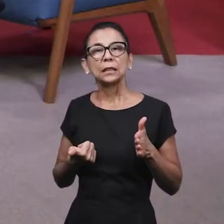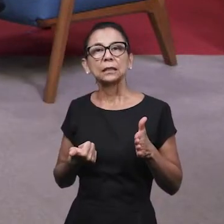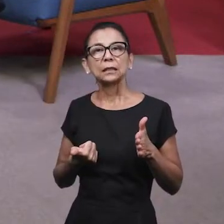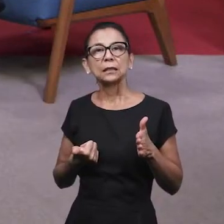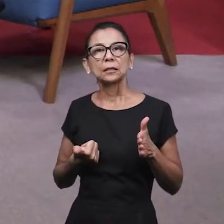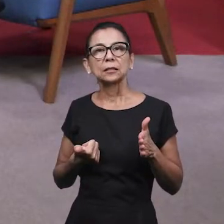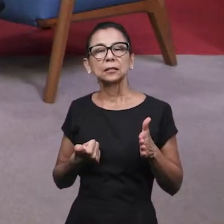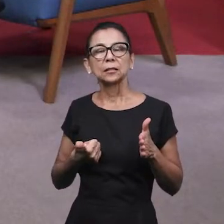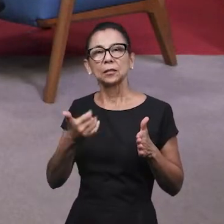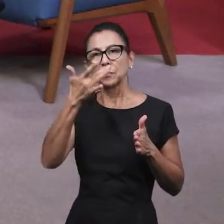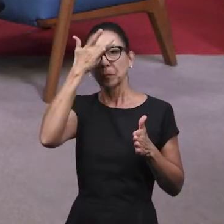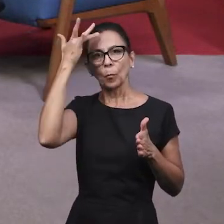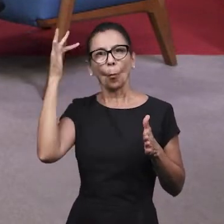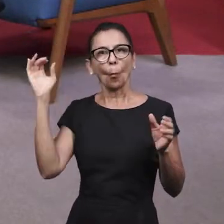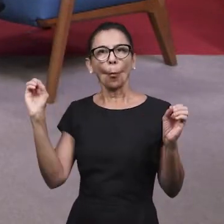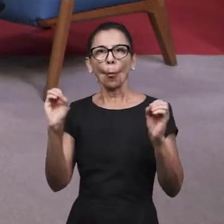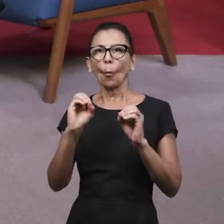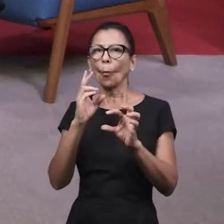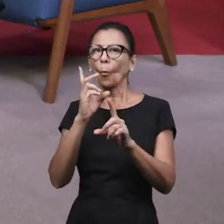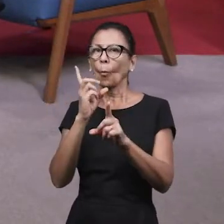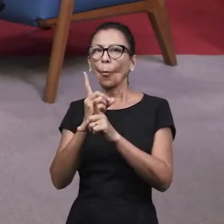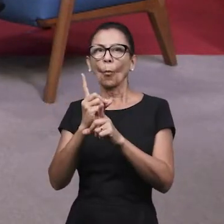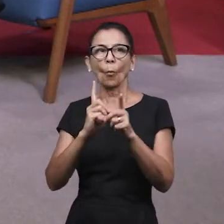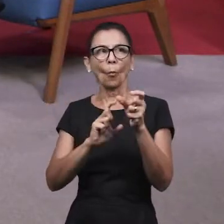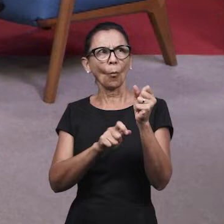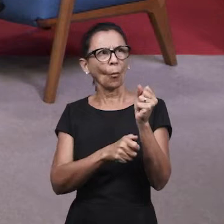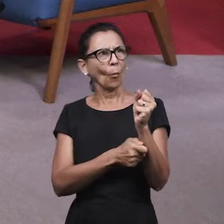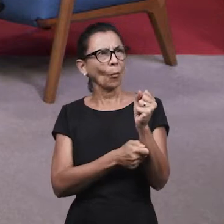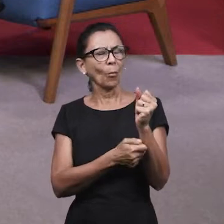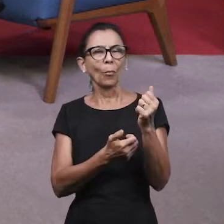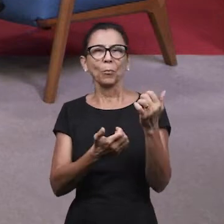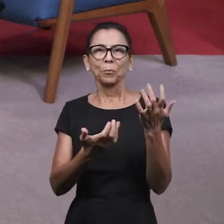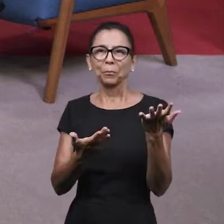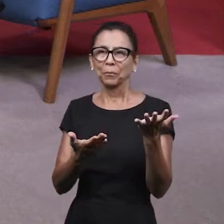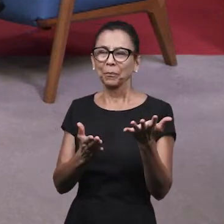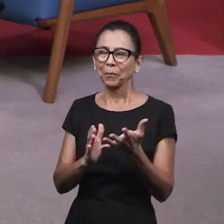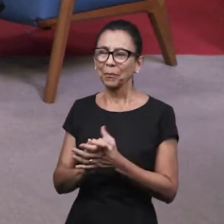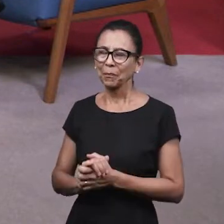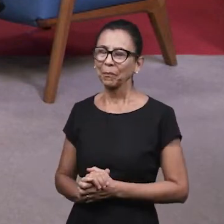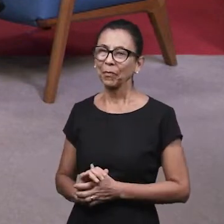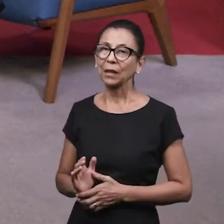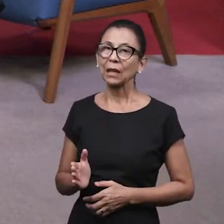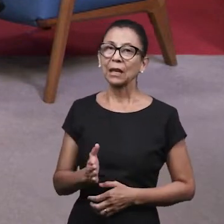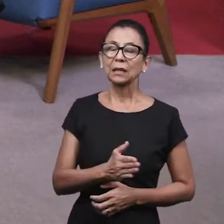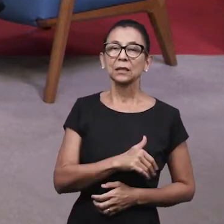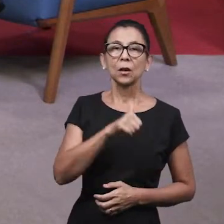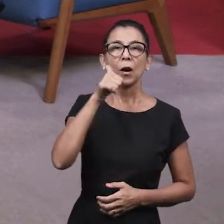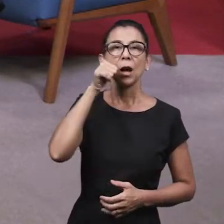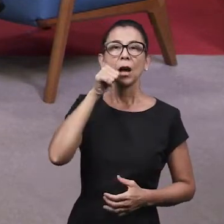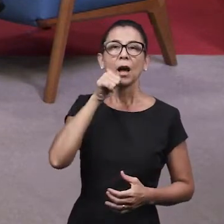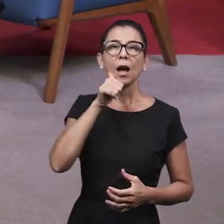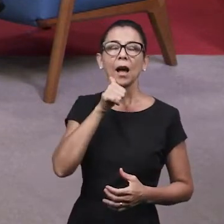Samson, après, la Bible nous dit, d'avoir pleuré pendant 7 jours,